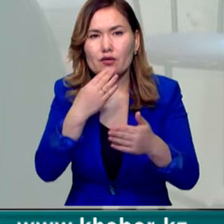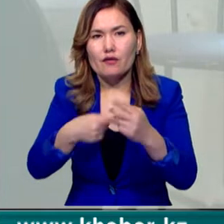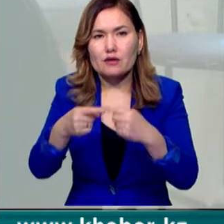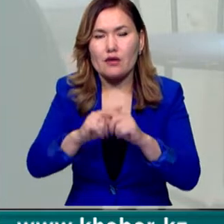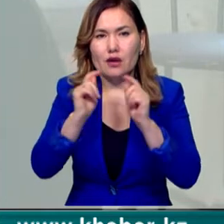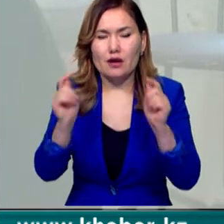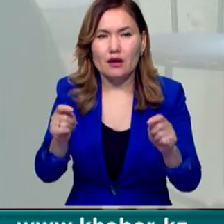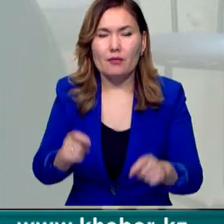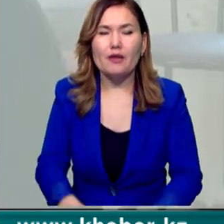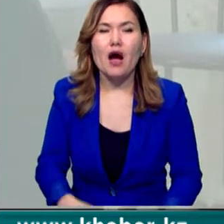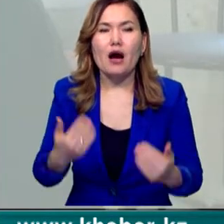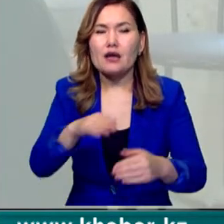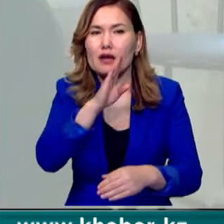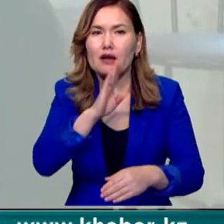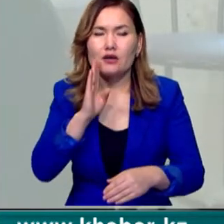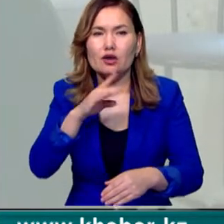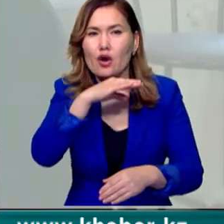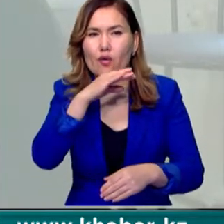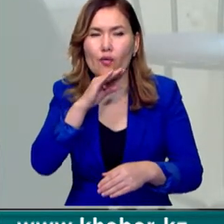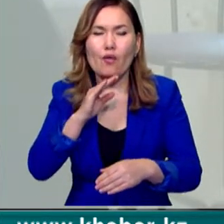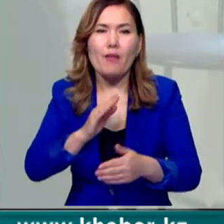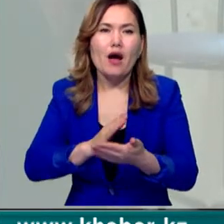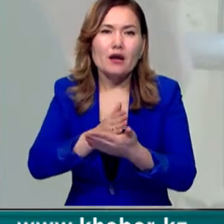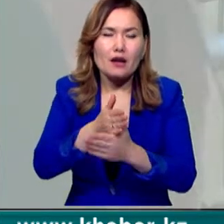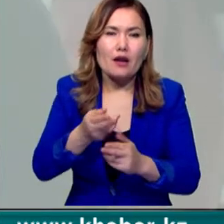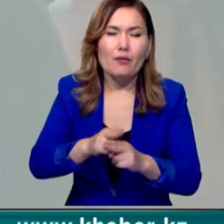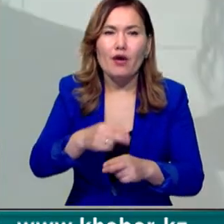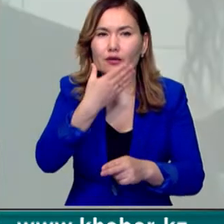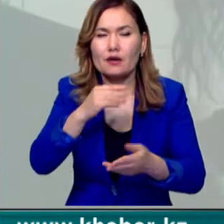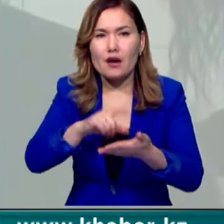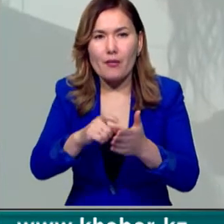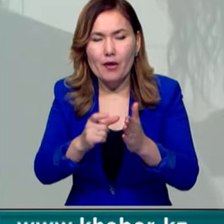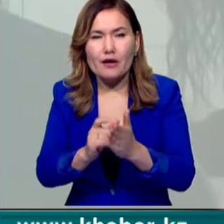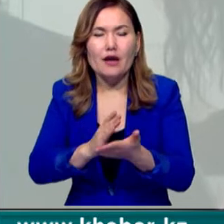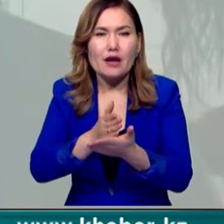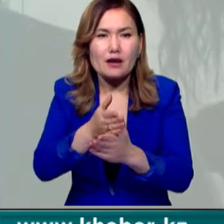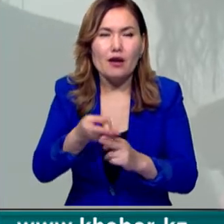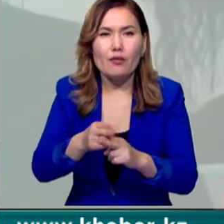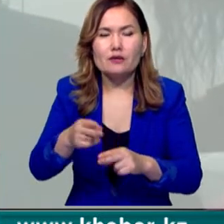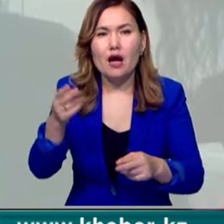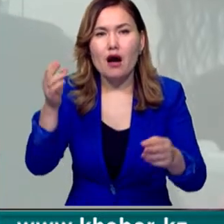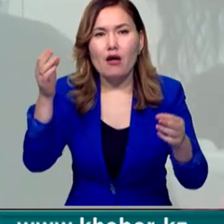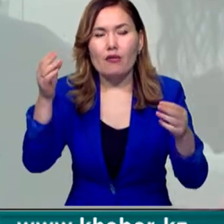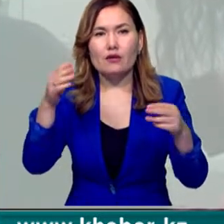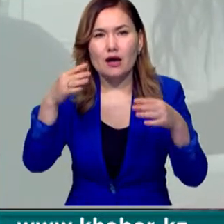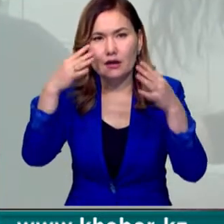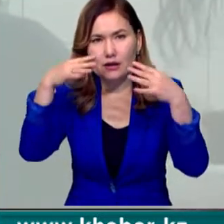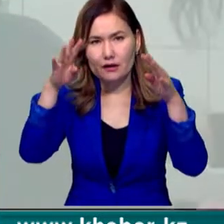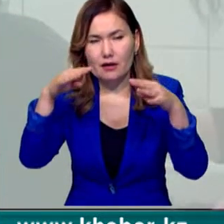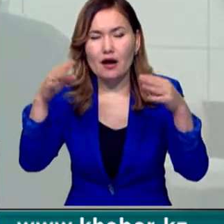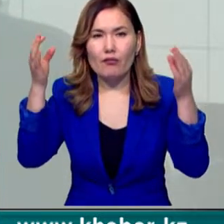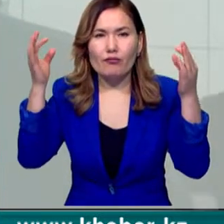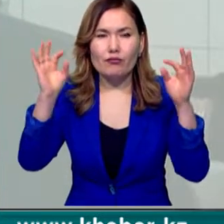көп қыз-келіншектер енді тойға несіз бармайды, боянып, тырнақсыз дегендей. Енді осы мамандық